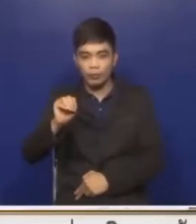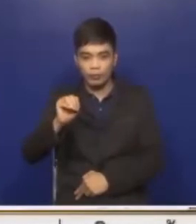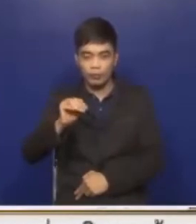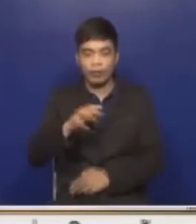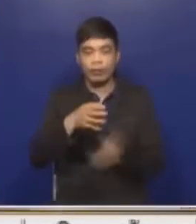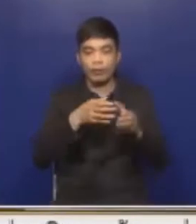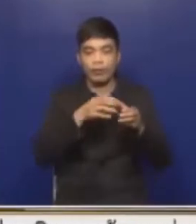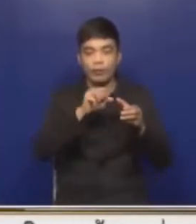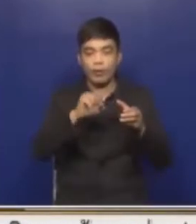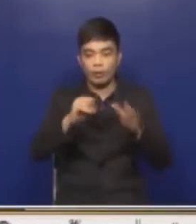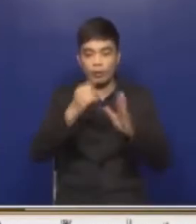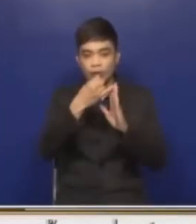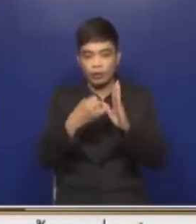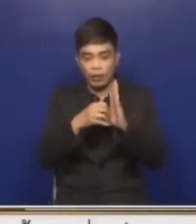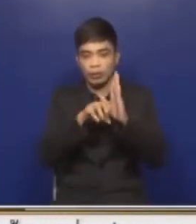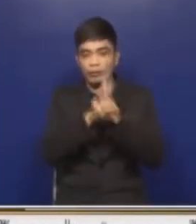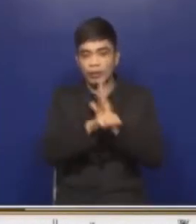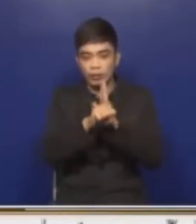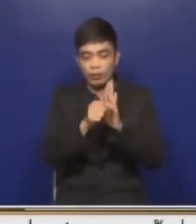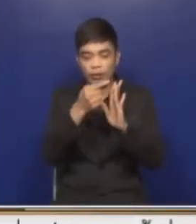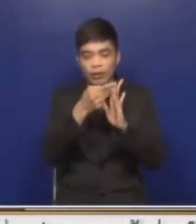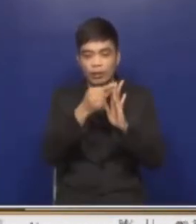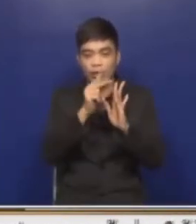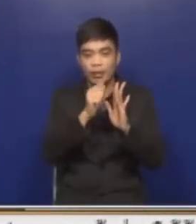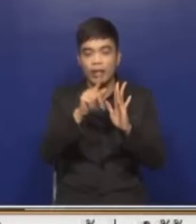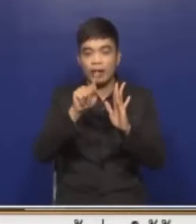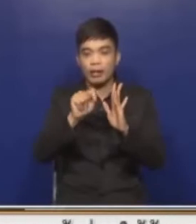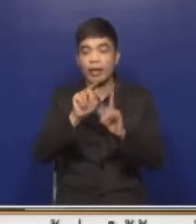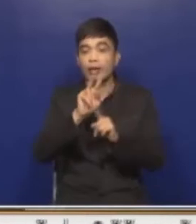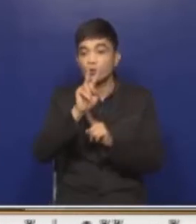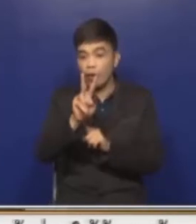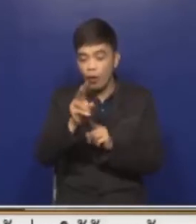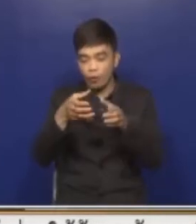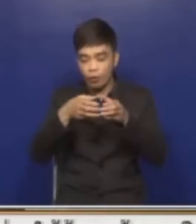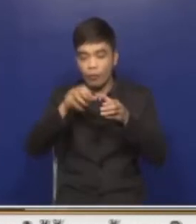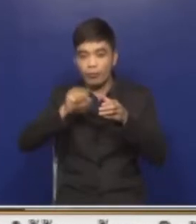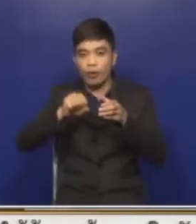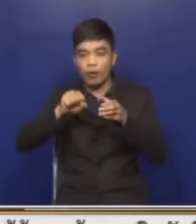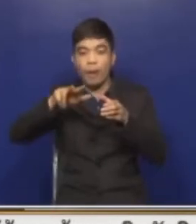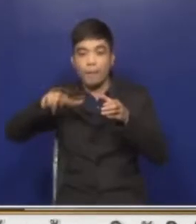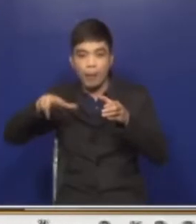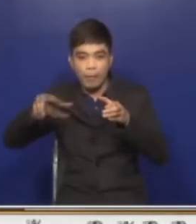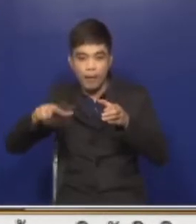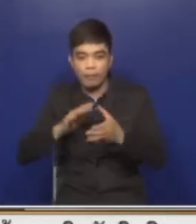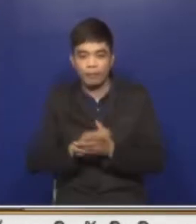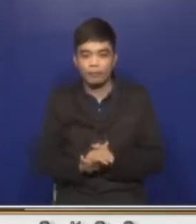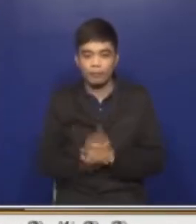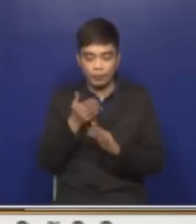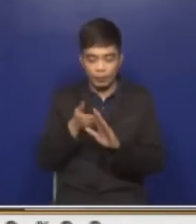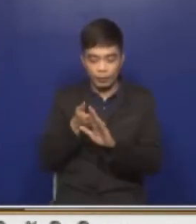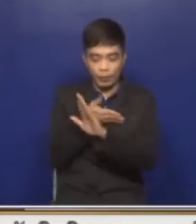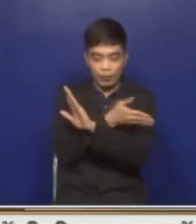แทนราษฎรจังหวัดสกลนครเขต 2พรรคเพื่อไทยทำทานครับหมอผมก็เดินต้องขอชื่น